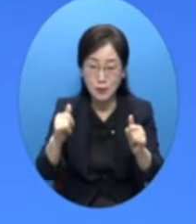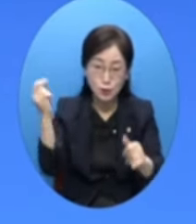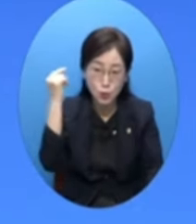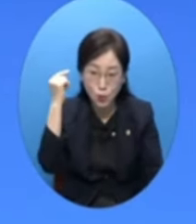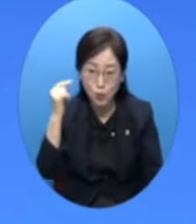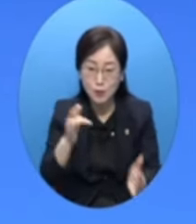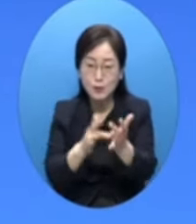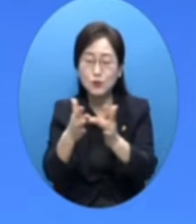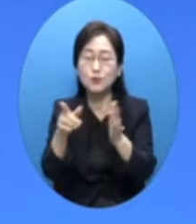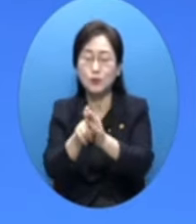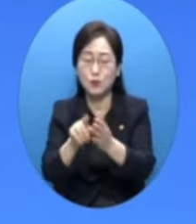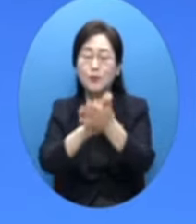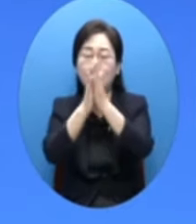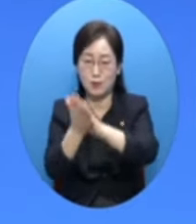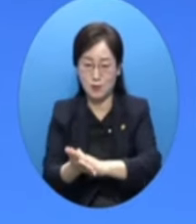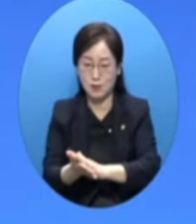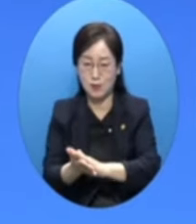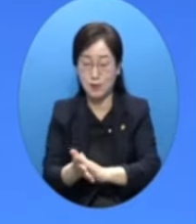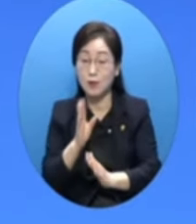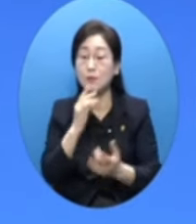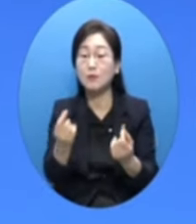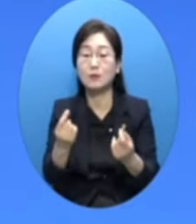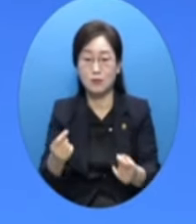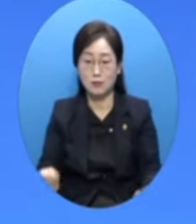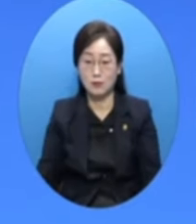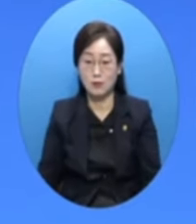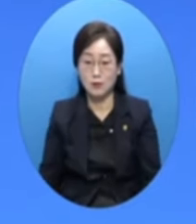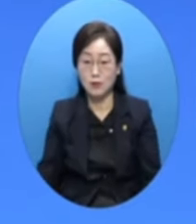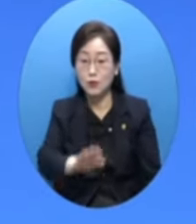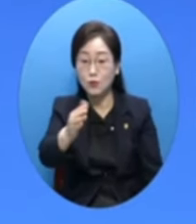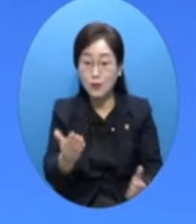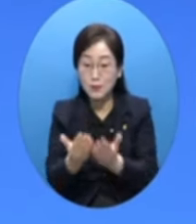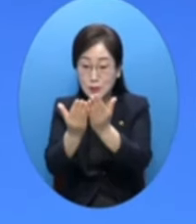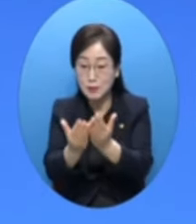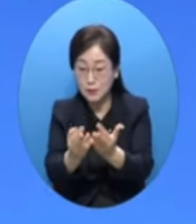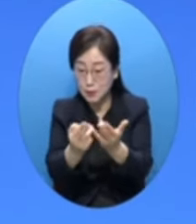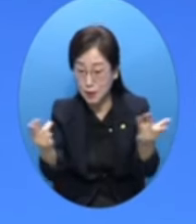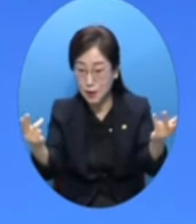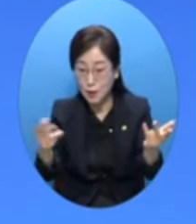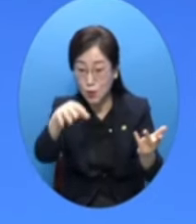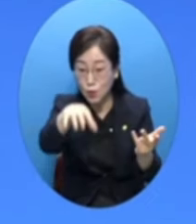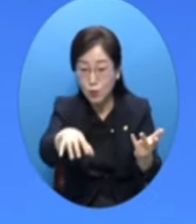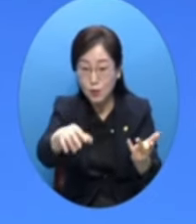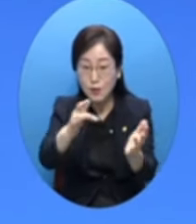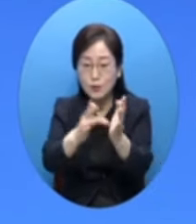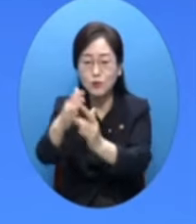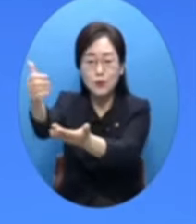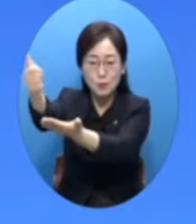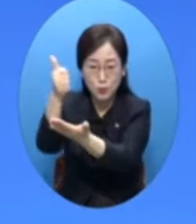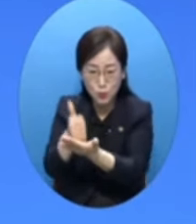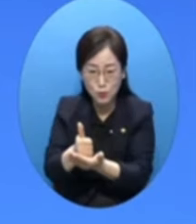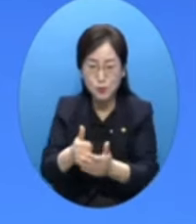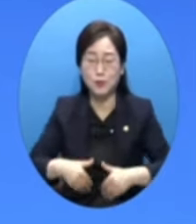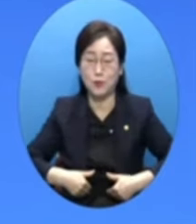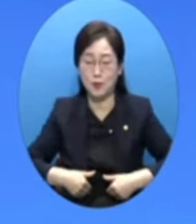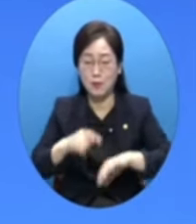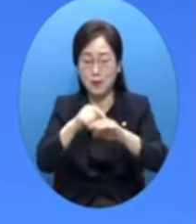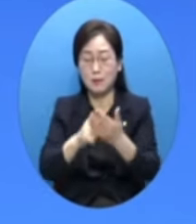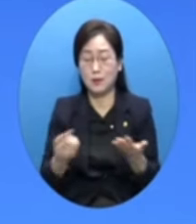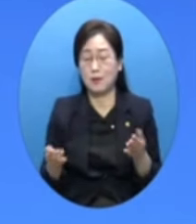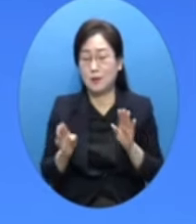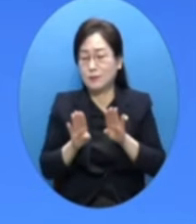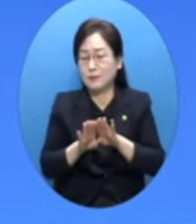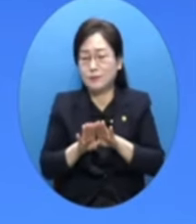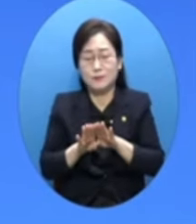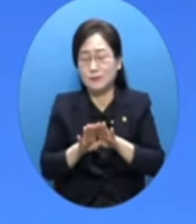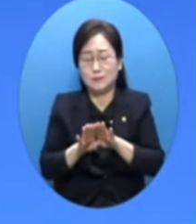변화되었습니다. 그렇습니다. 우리가 빈배 인생의 예수를 모셔야 되는 것입니다. 마음의 문을 닫아놓고 내